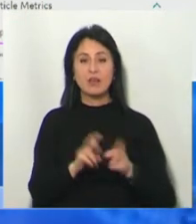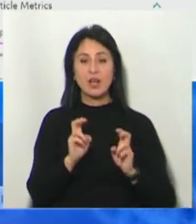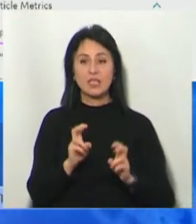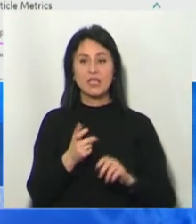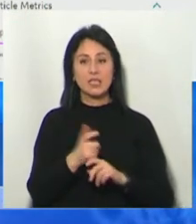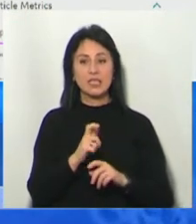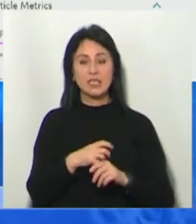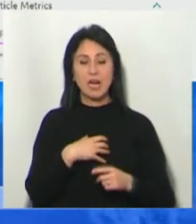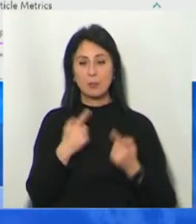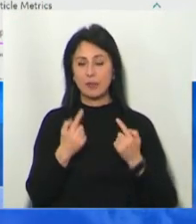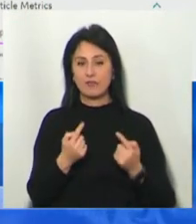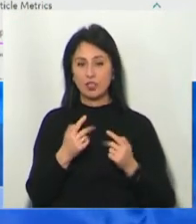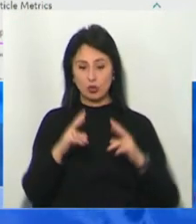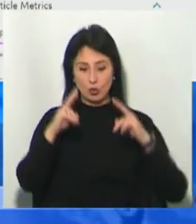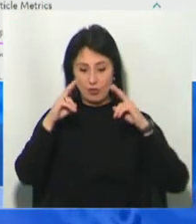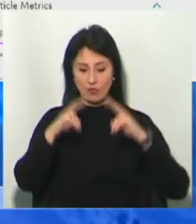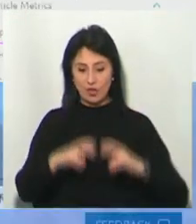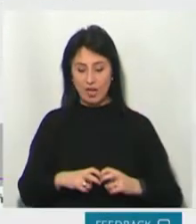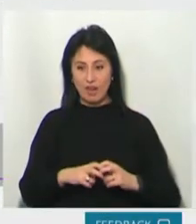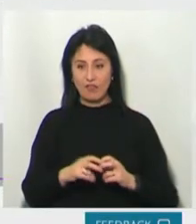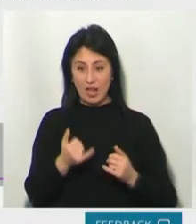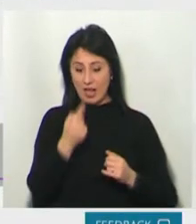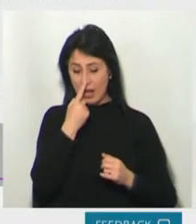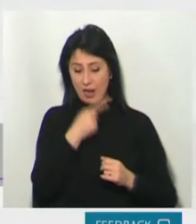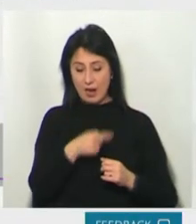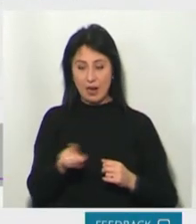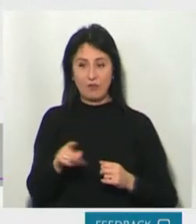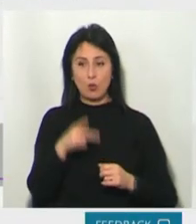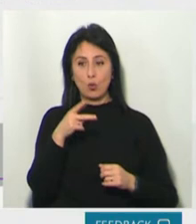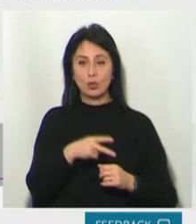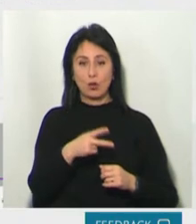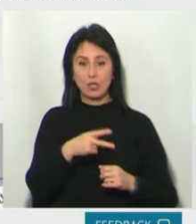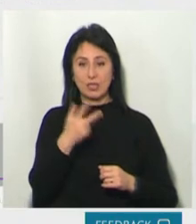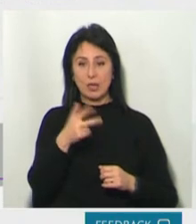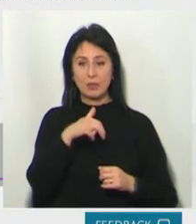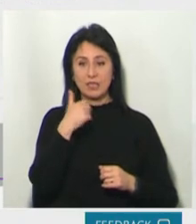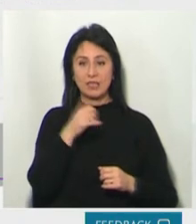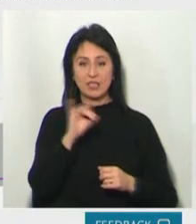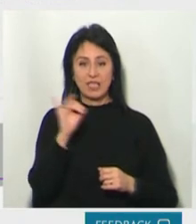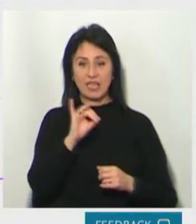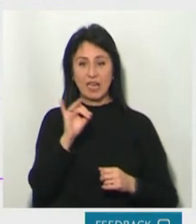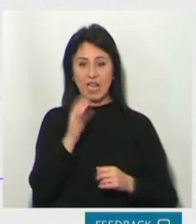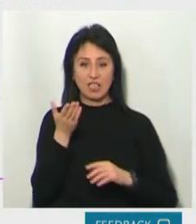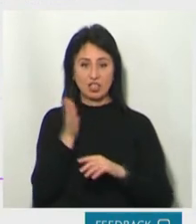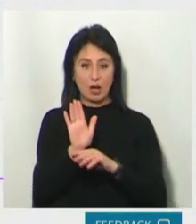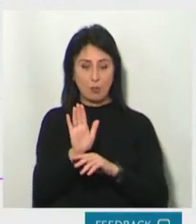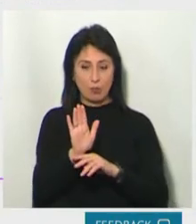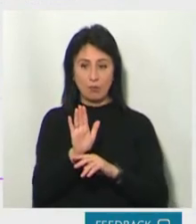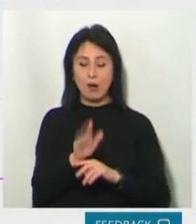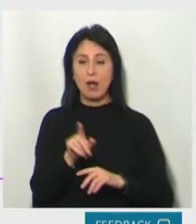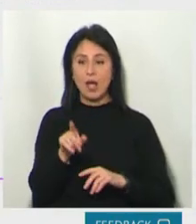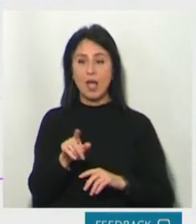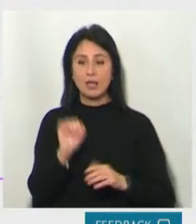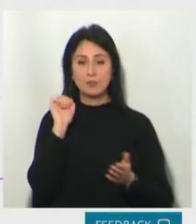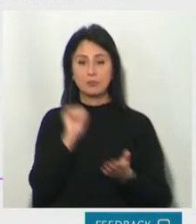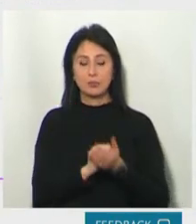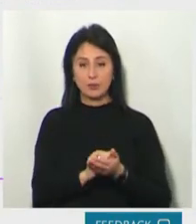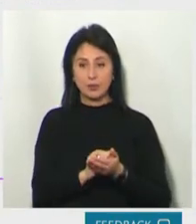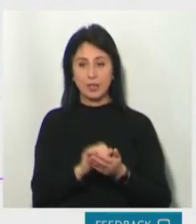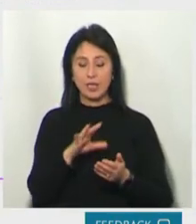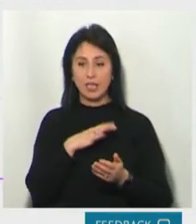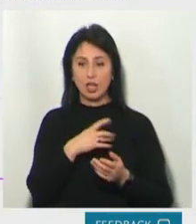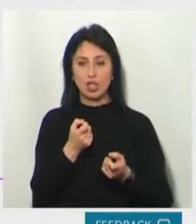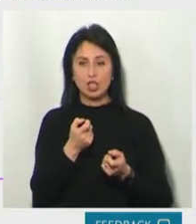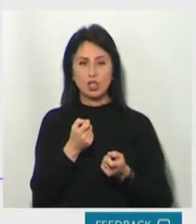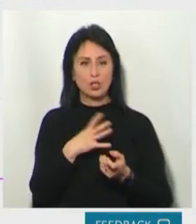უკავშირდება ძალიან მნიშვნელოვან კვლევას, რომელიც სულ ახლახან 2023 წლის იანვარში გამოქვეყნდა. ეს პუბლიკაცია